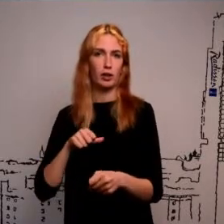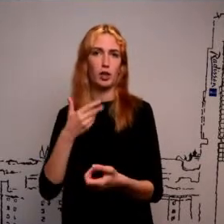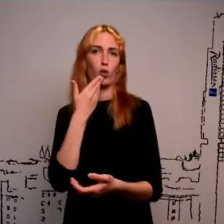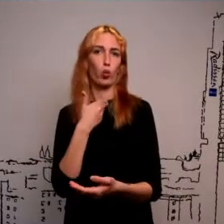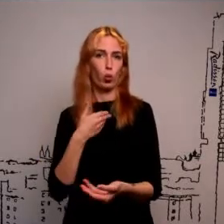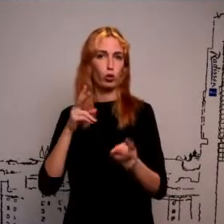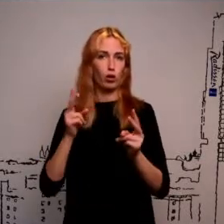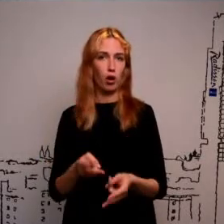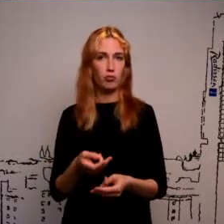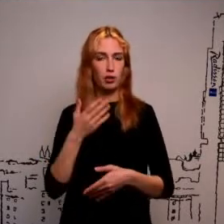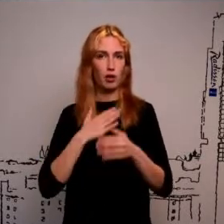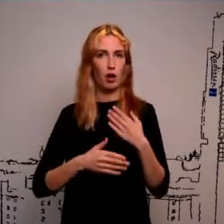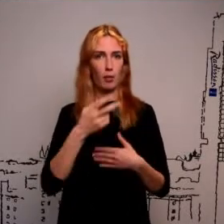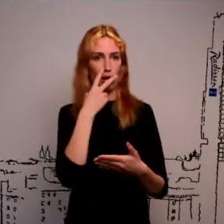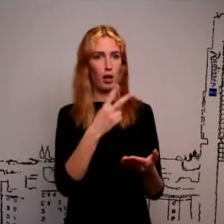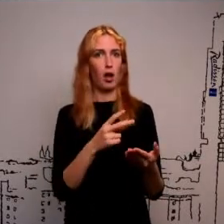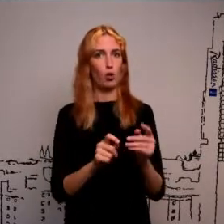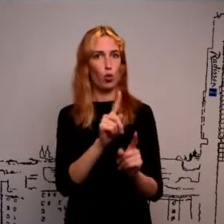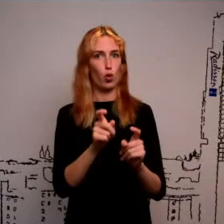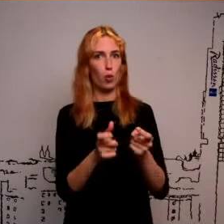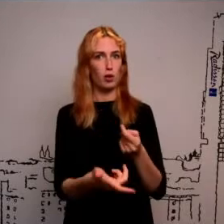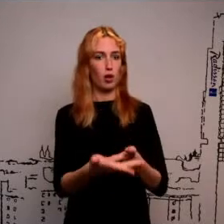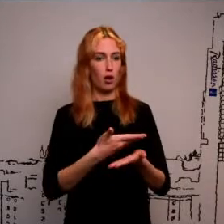tegelikult on juba päris suur hulk küsimusi tulnud ka.